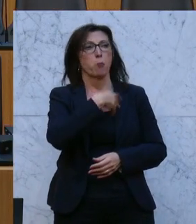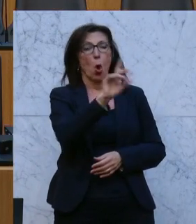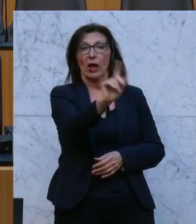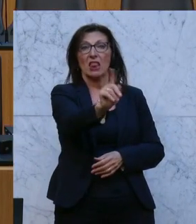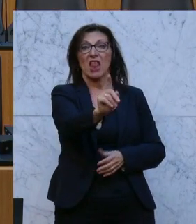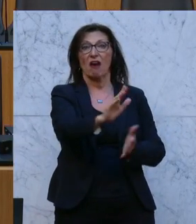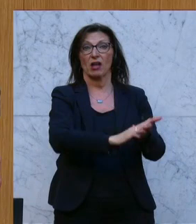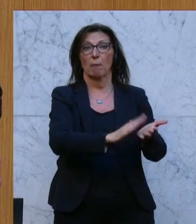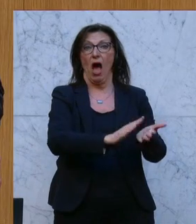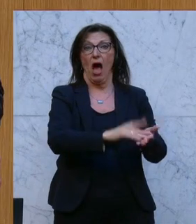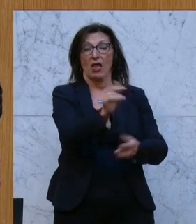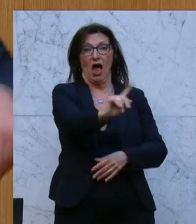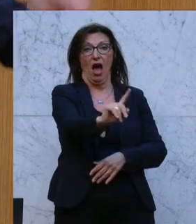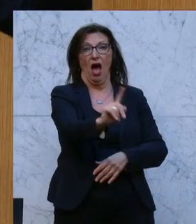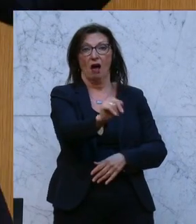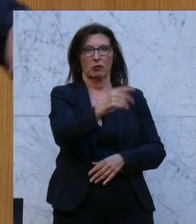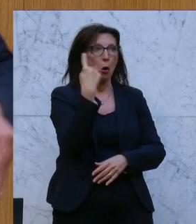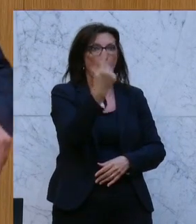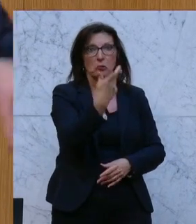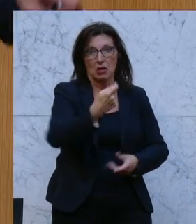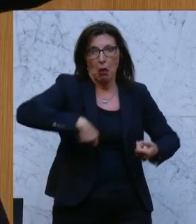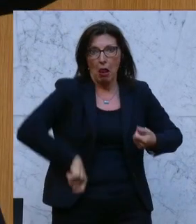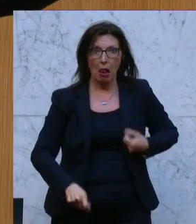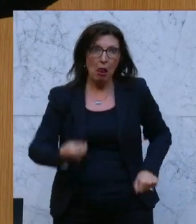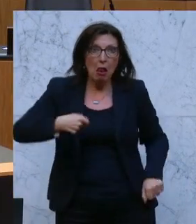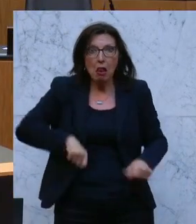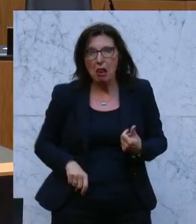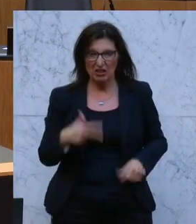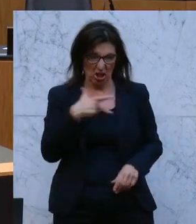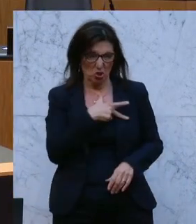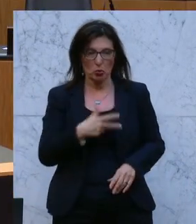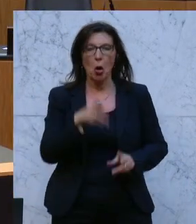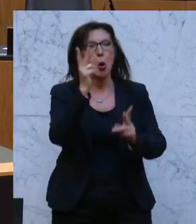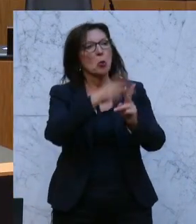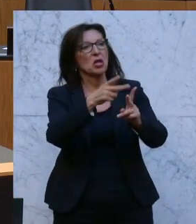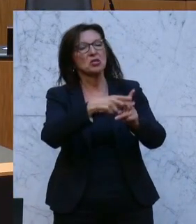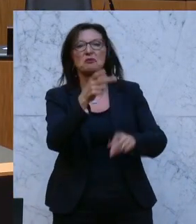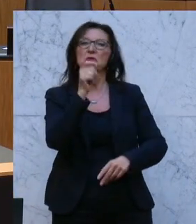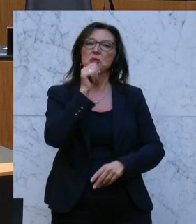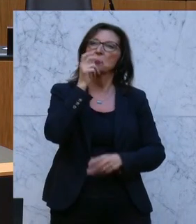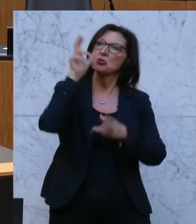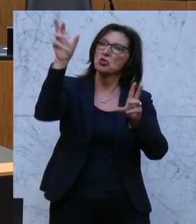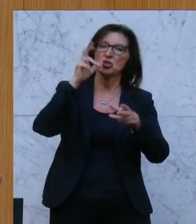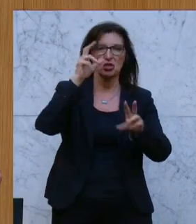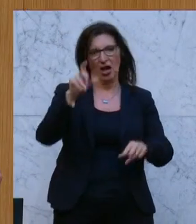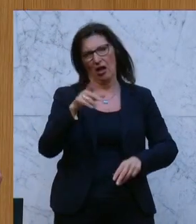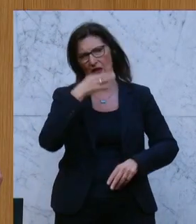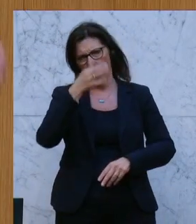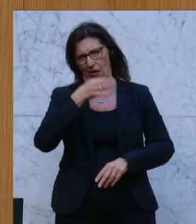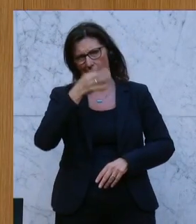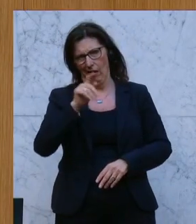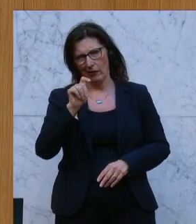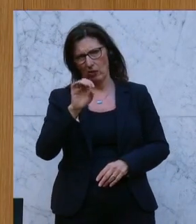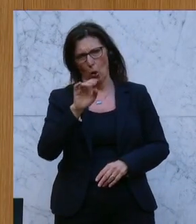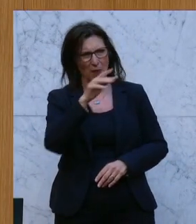Bargeld, und stecken es sich selbst in die Taschen, diese Sozialisten und die Grünen, die dazwischen schreien, wenn man die Rede der Kollegin Tomaselli gehört hat,